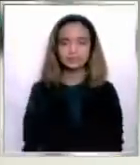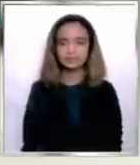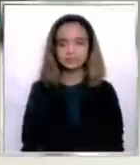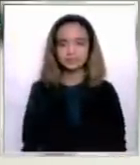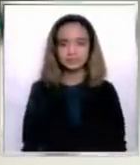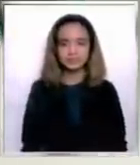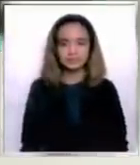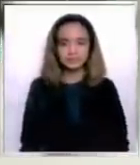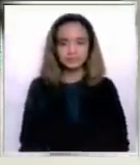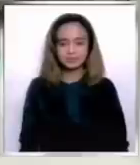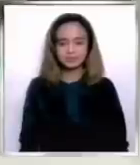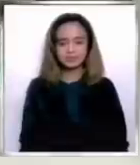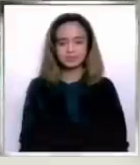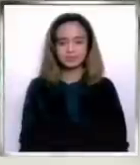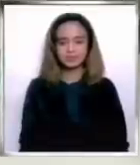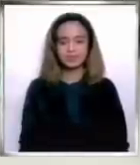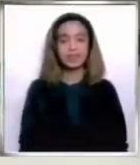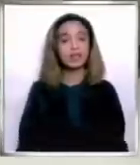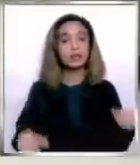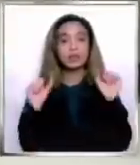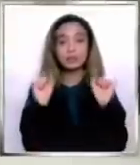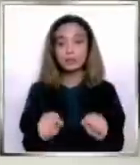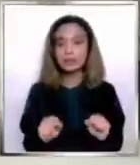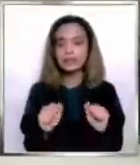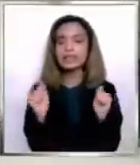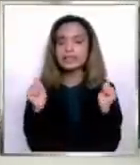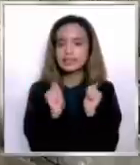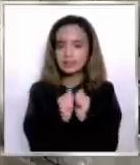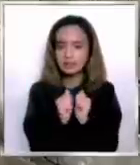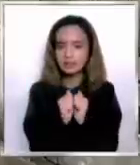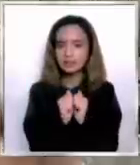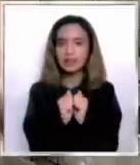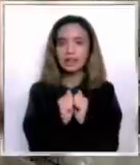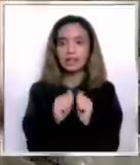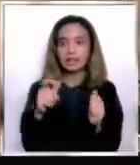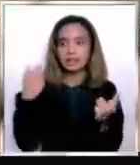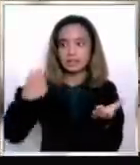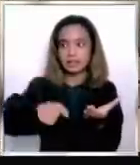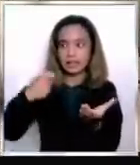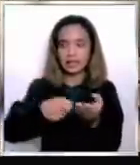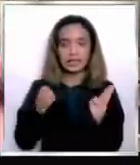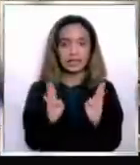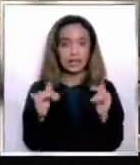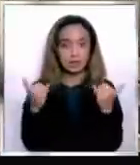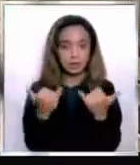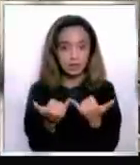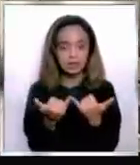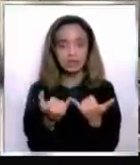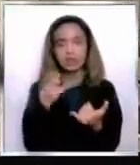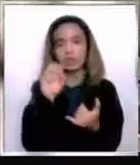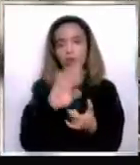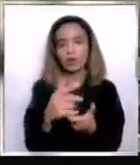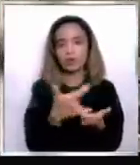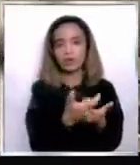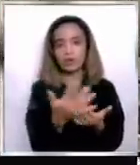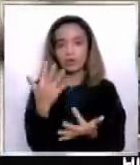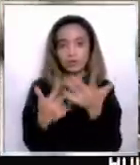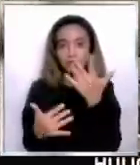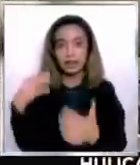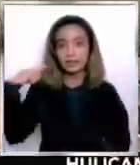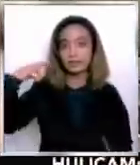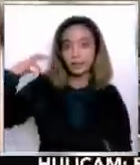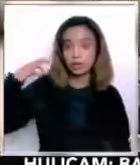Yeah. Pwede ho silang maging kasama ng ating mga tanod, ng ating mga fire volunteers for rescue,